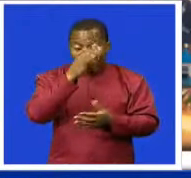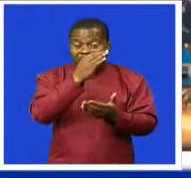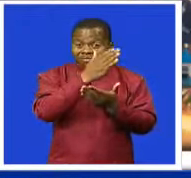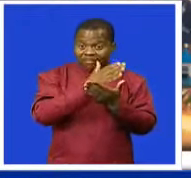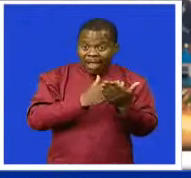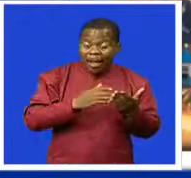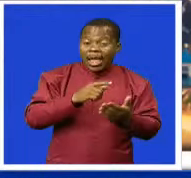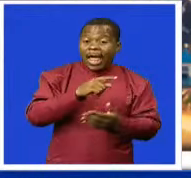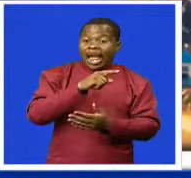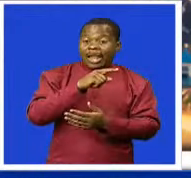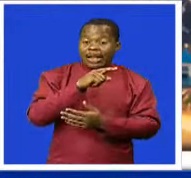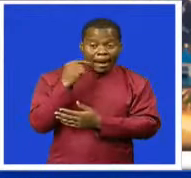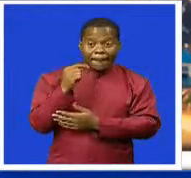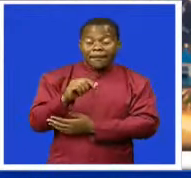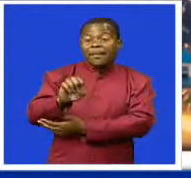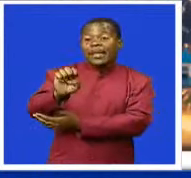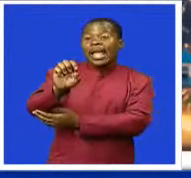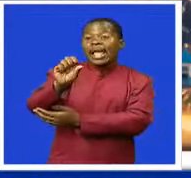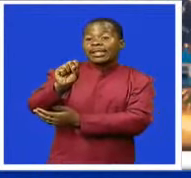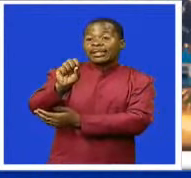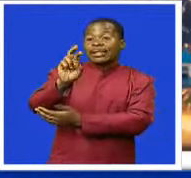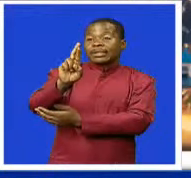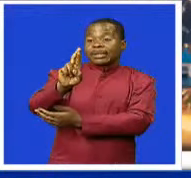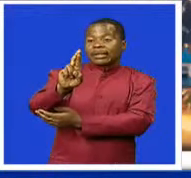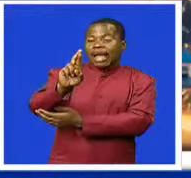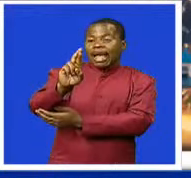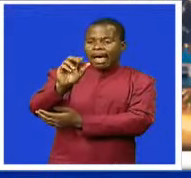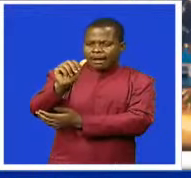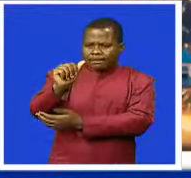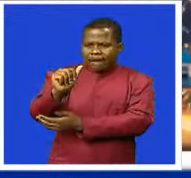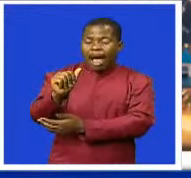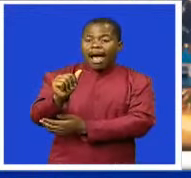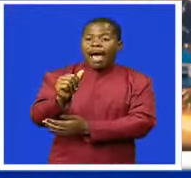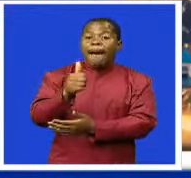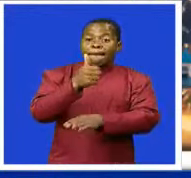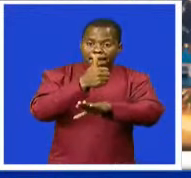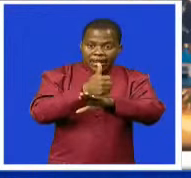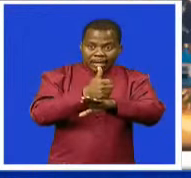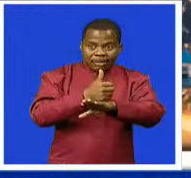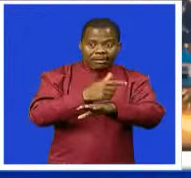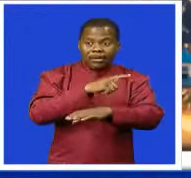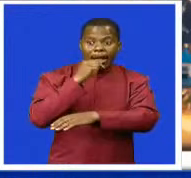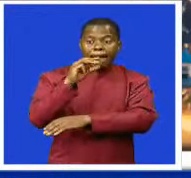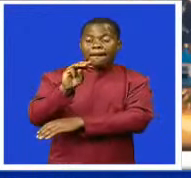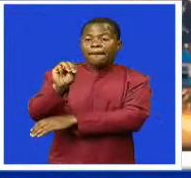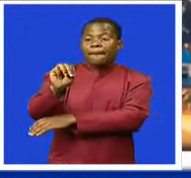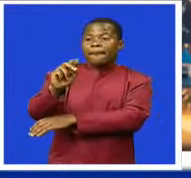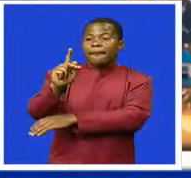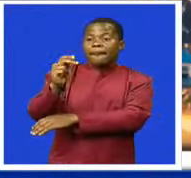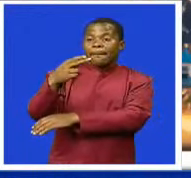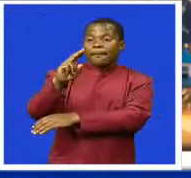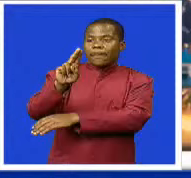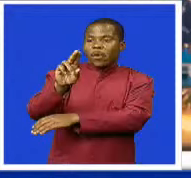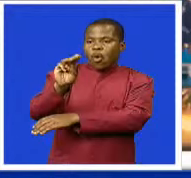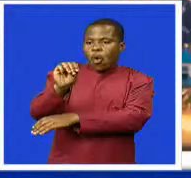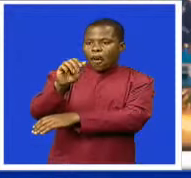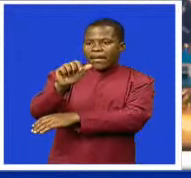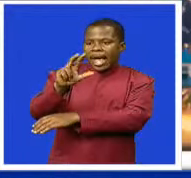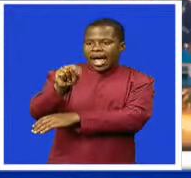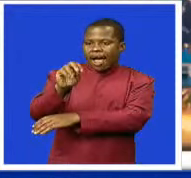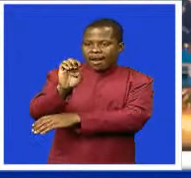intengo yagesi. Mkhumane bekakhuluma esifundzeni saseshiseleni ngesikhathi leli bandla lithatha imivo yesive